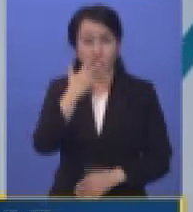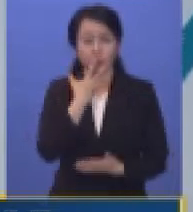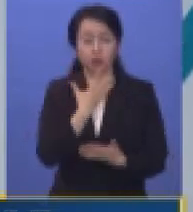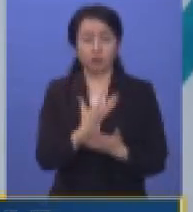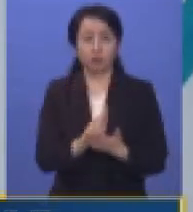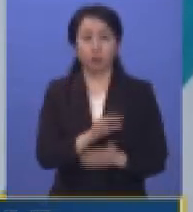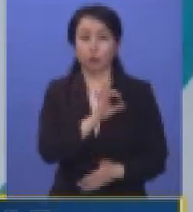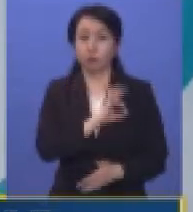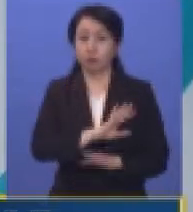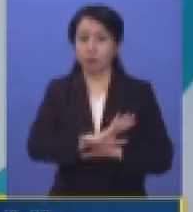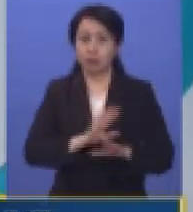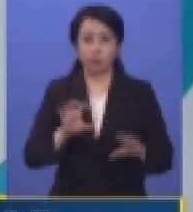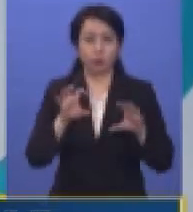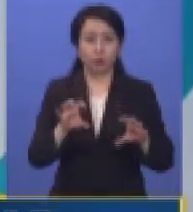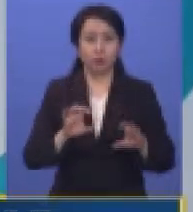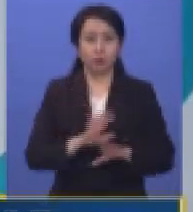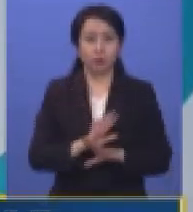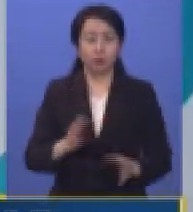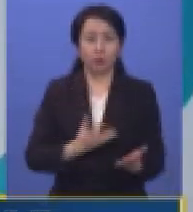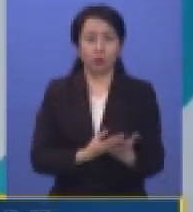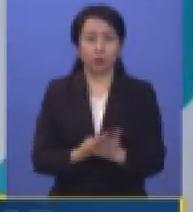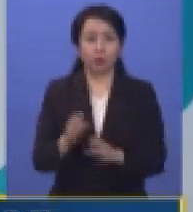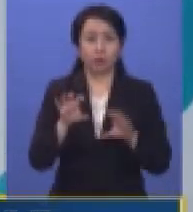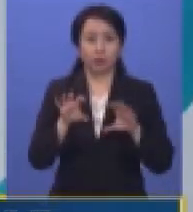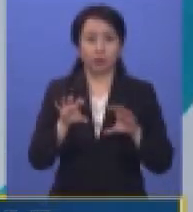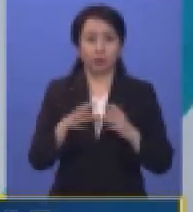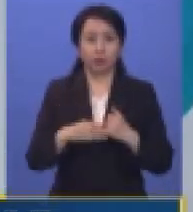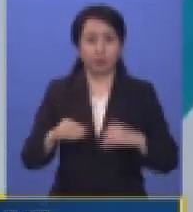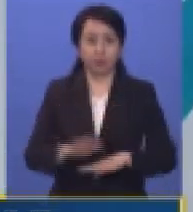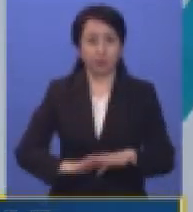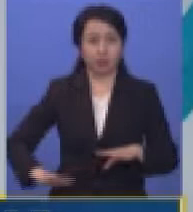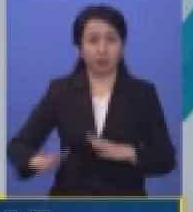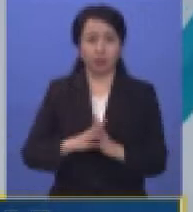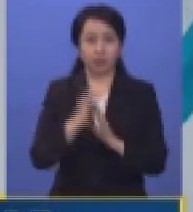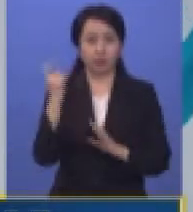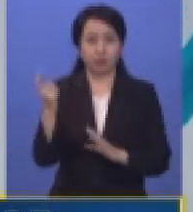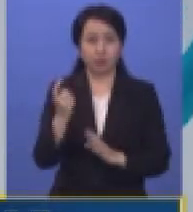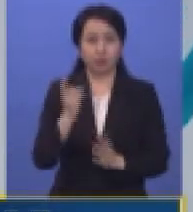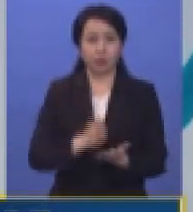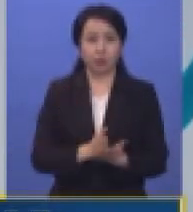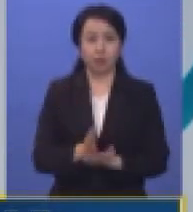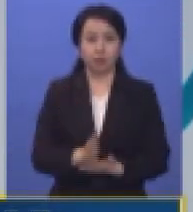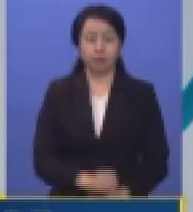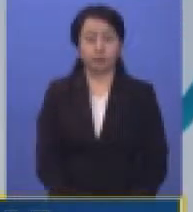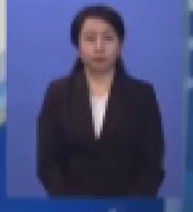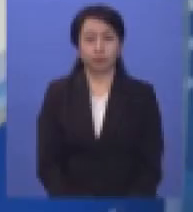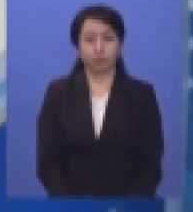возврат в государственную собственность неиспользуемых и незаконно выделенных земель сельскохозяйственного